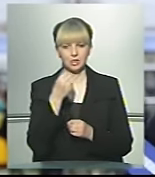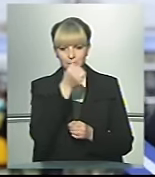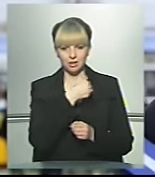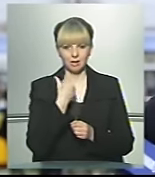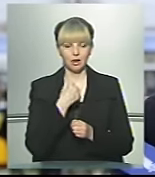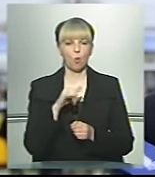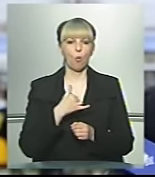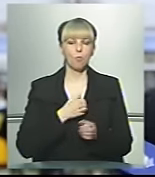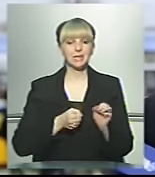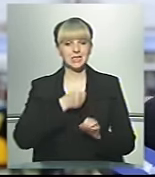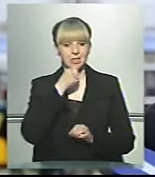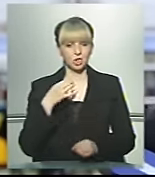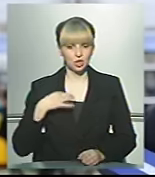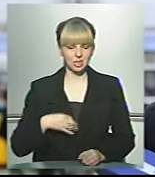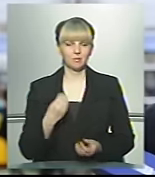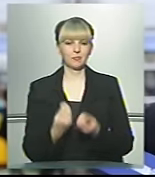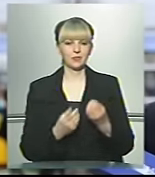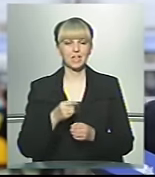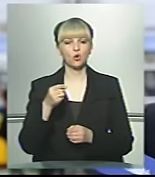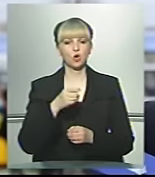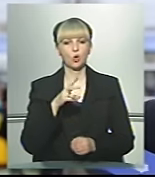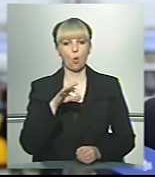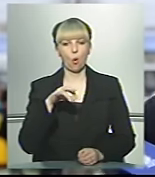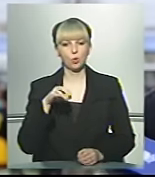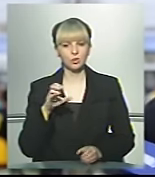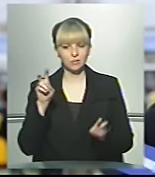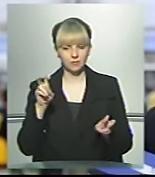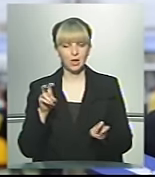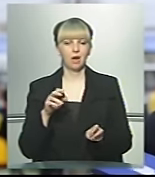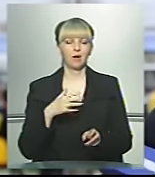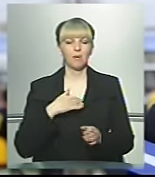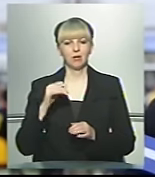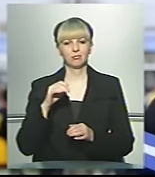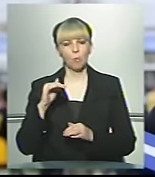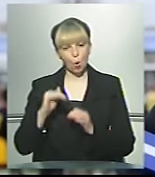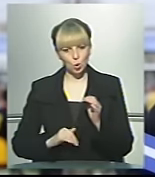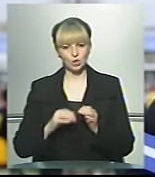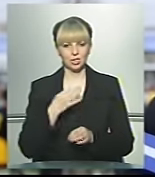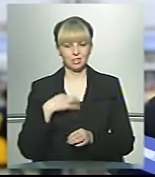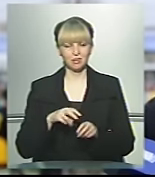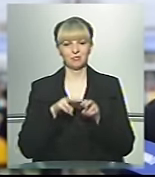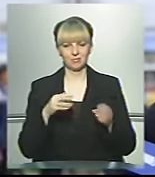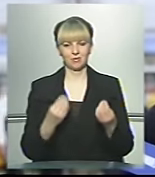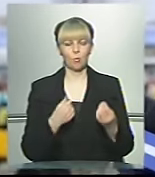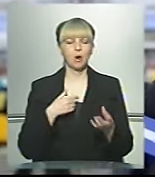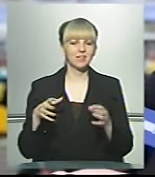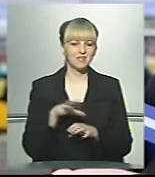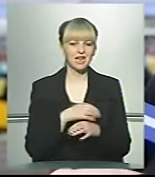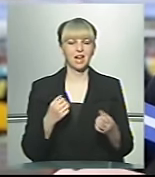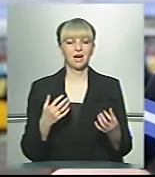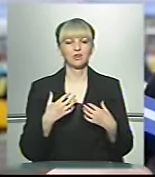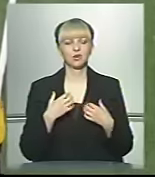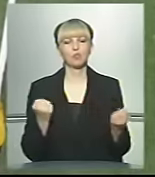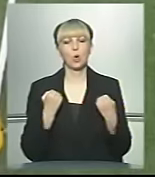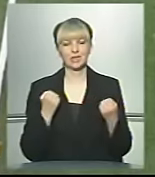рік. У мене старший син грає за Золотий Колос. У мене і молодший син так само грає, так що у мене вся спортивна